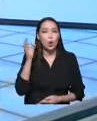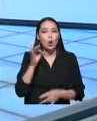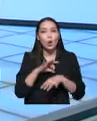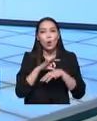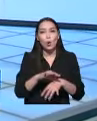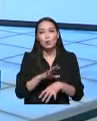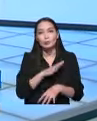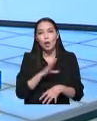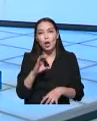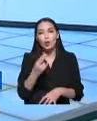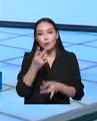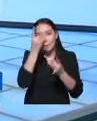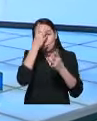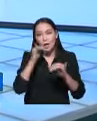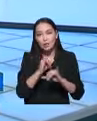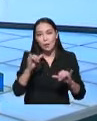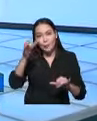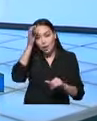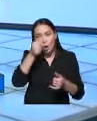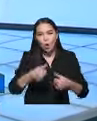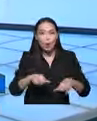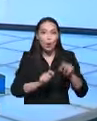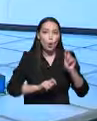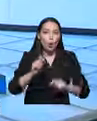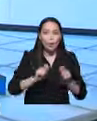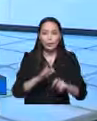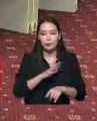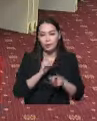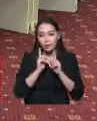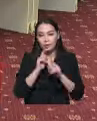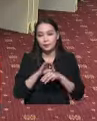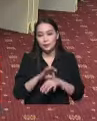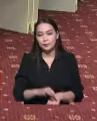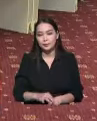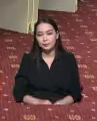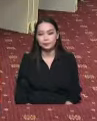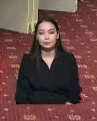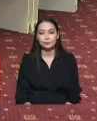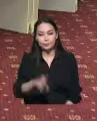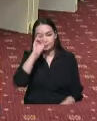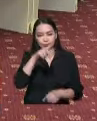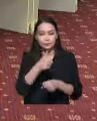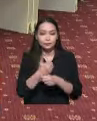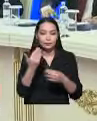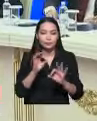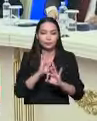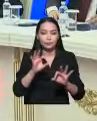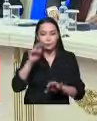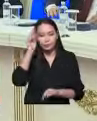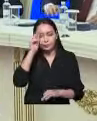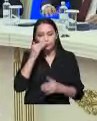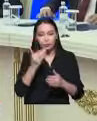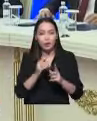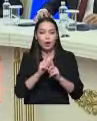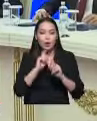мәдени даму және ғылым комитетінің көшпелі отырысында сөз болды. Мемлекет басшысы жолдауында білім саласына ерекше